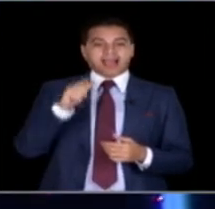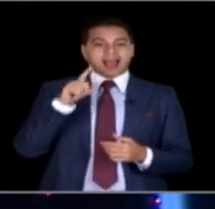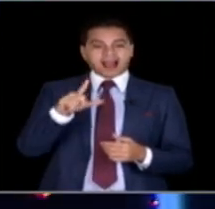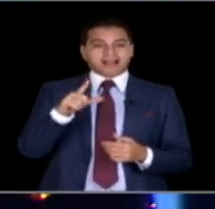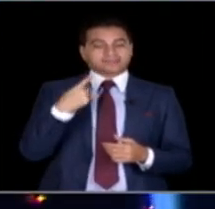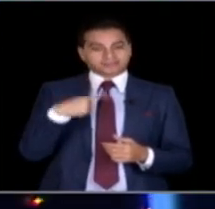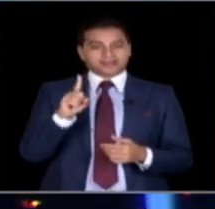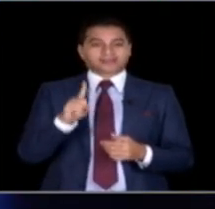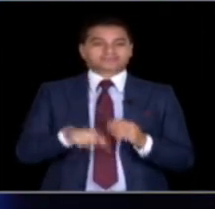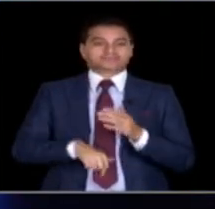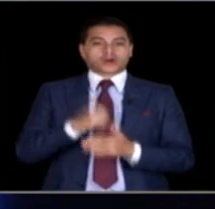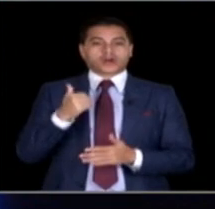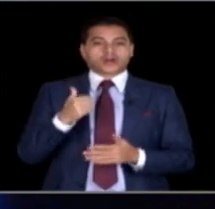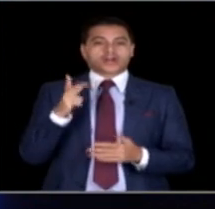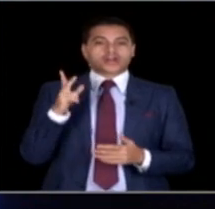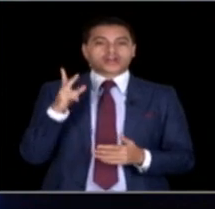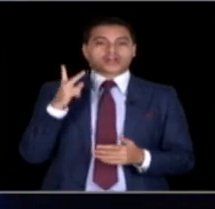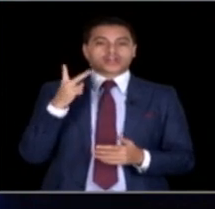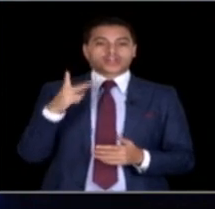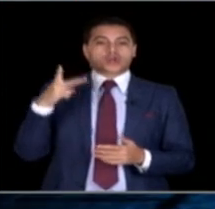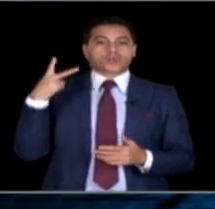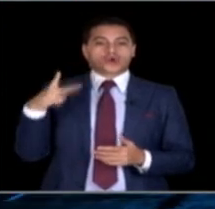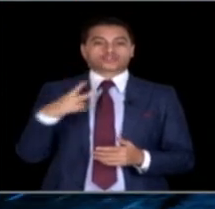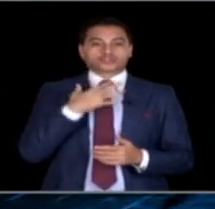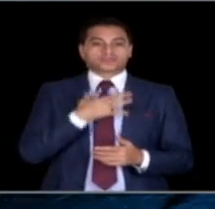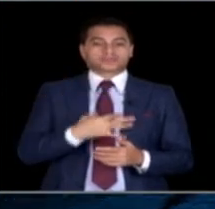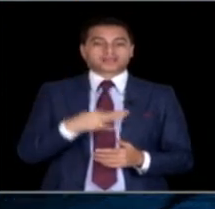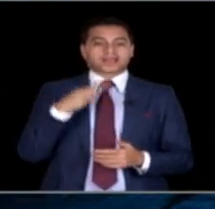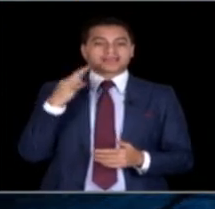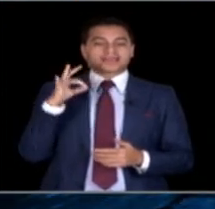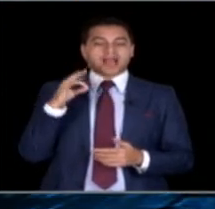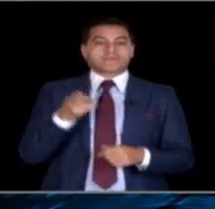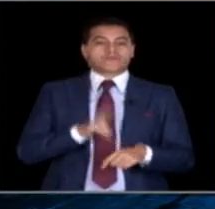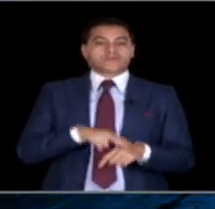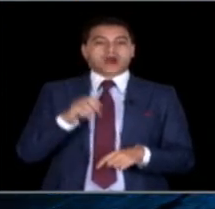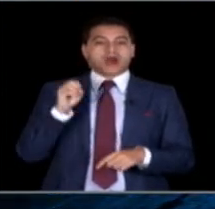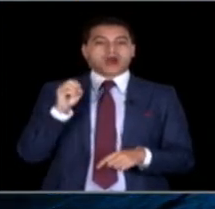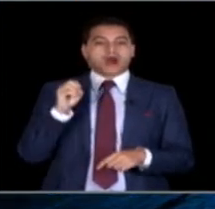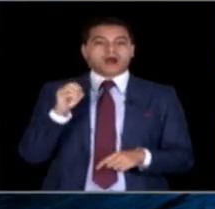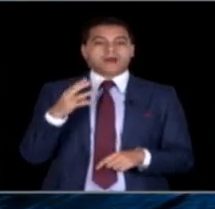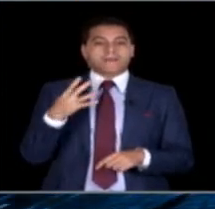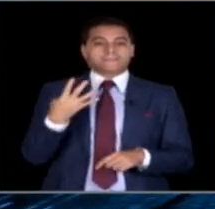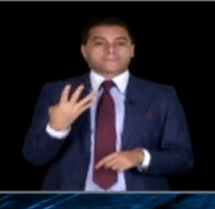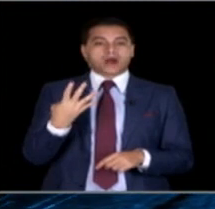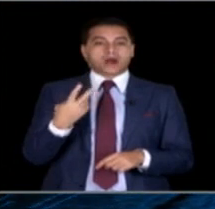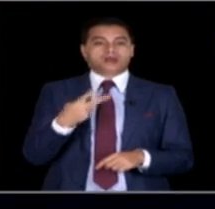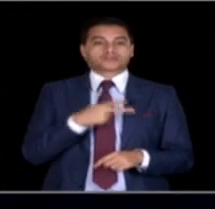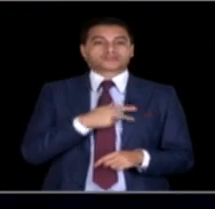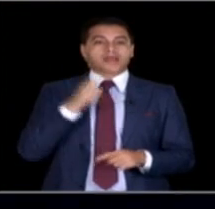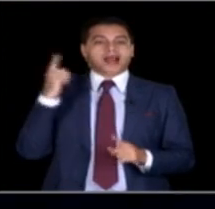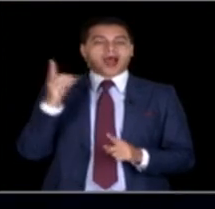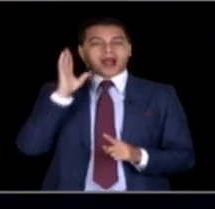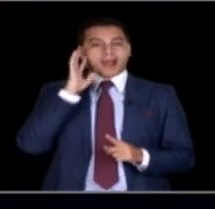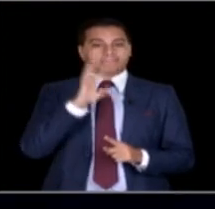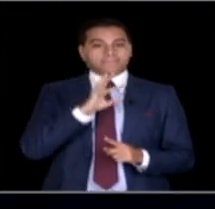كسب 22 جراند سلام، منهم 14 رولان جاروس،